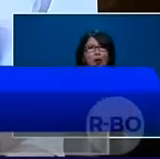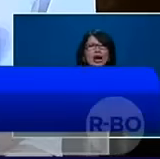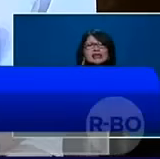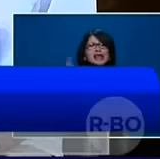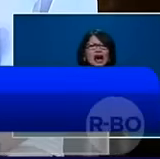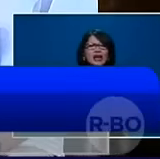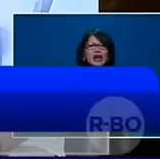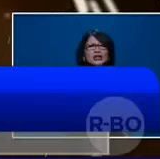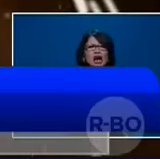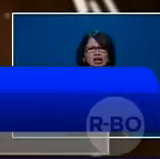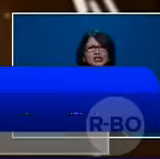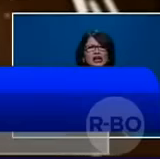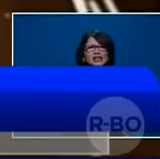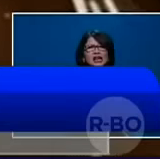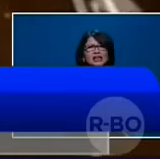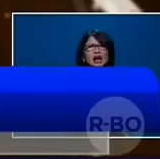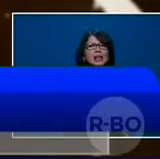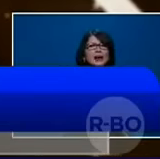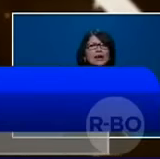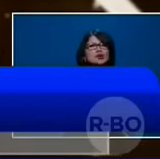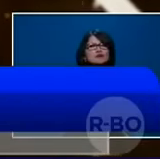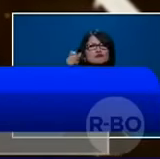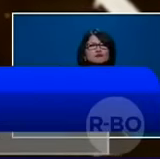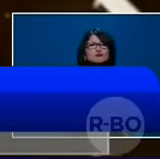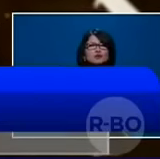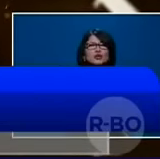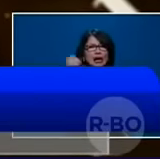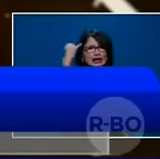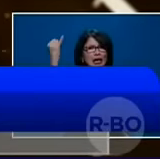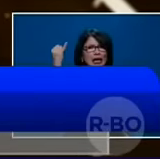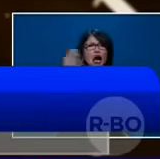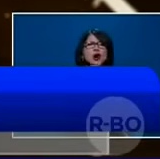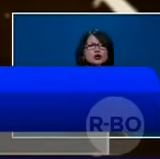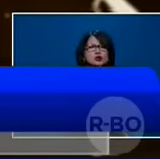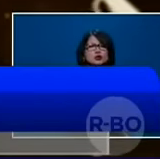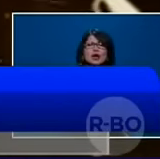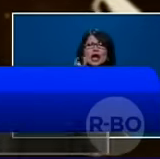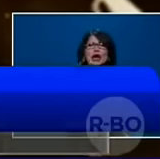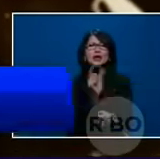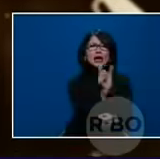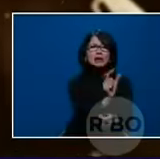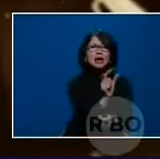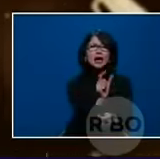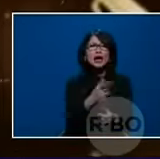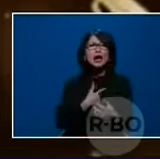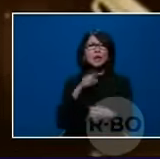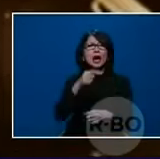kerja kerja harus punya gagasan harus punya kata-kata karena dua itu memberikan narasi dan